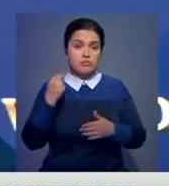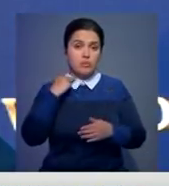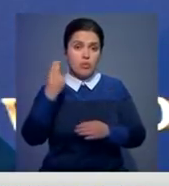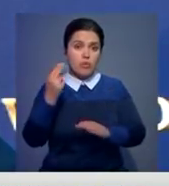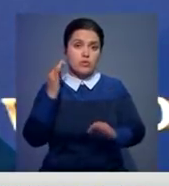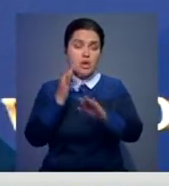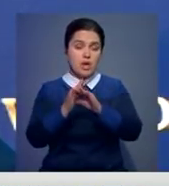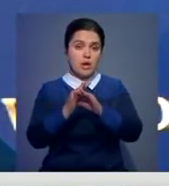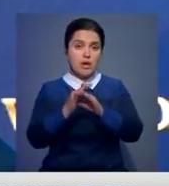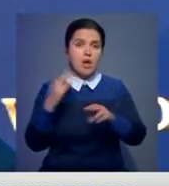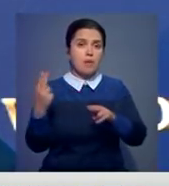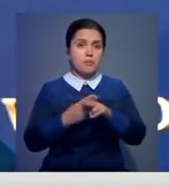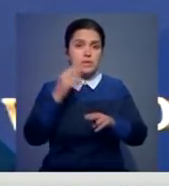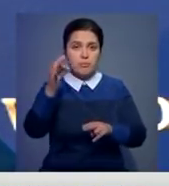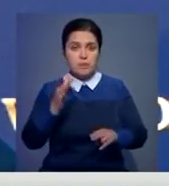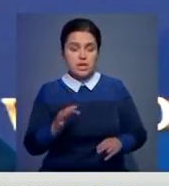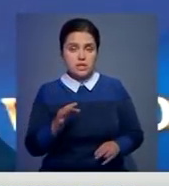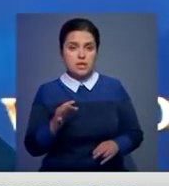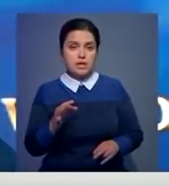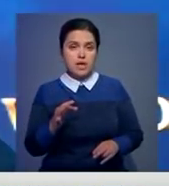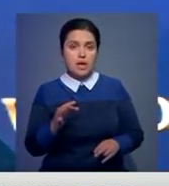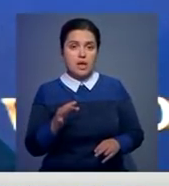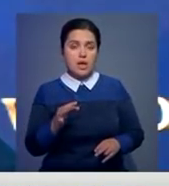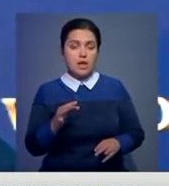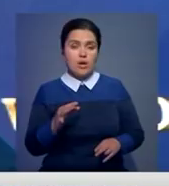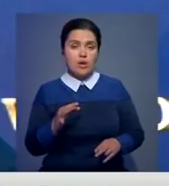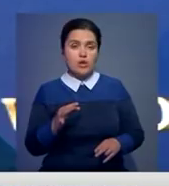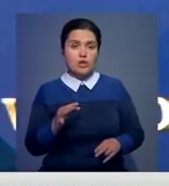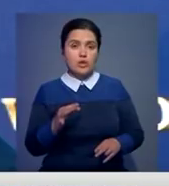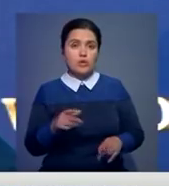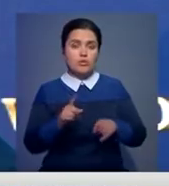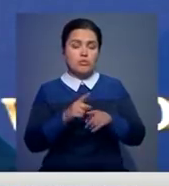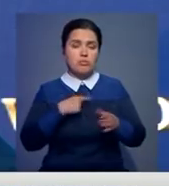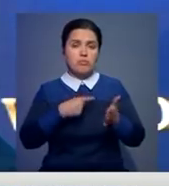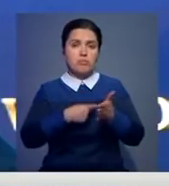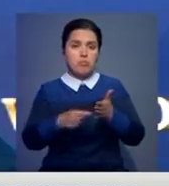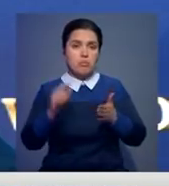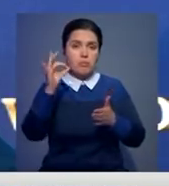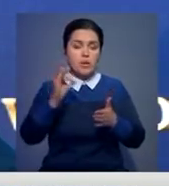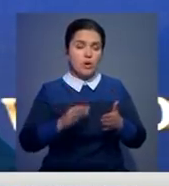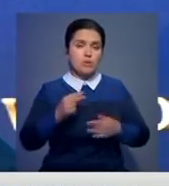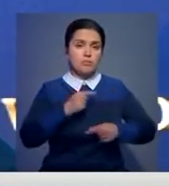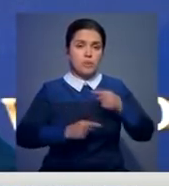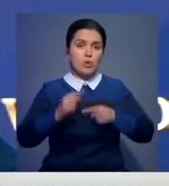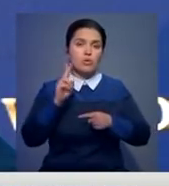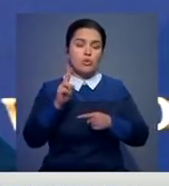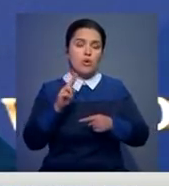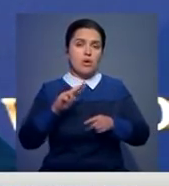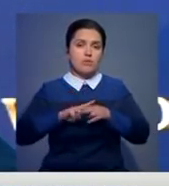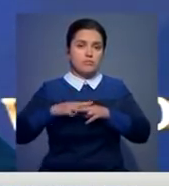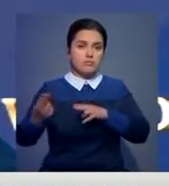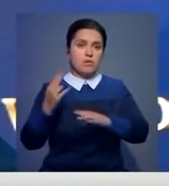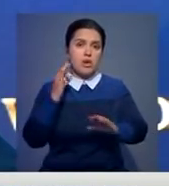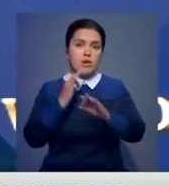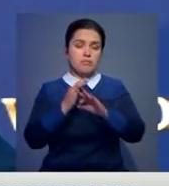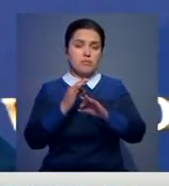кредит долги без пени». Вот мы в рамках этой акции тоже списывали пени тем предпринимателям, которые погашали